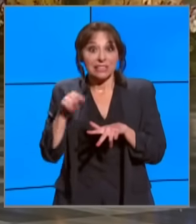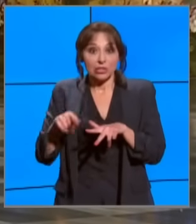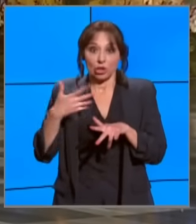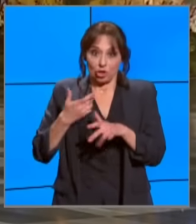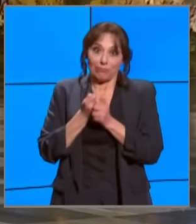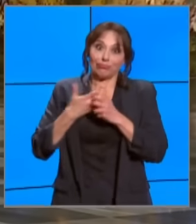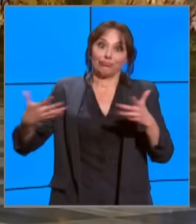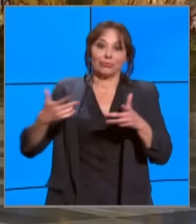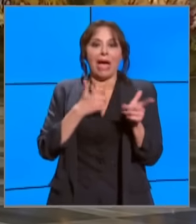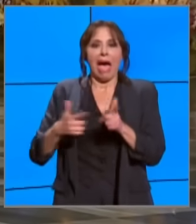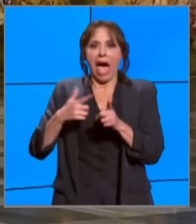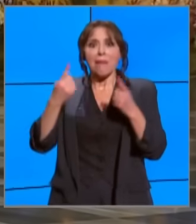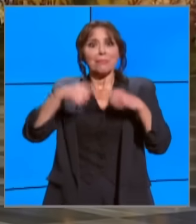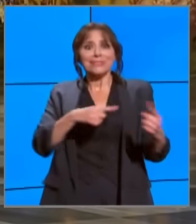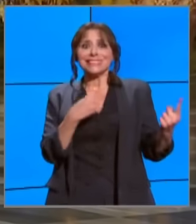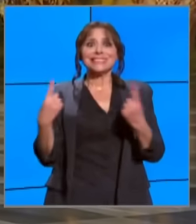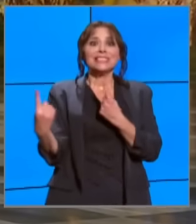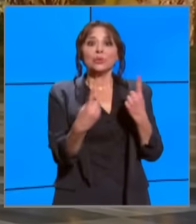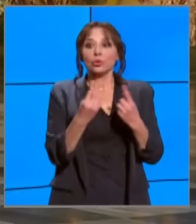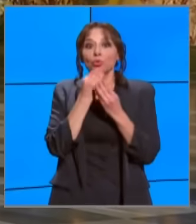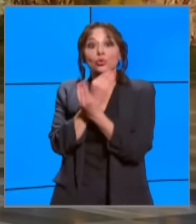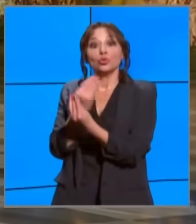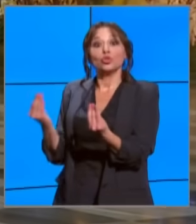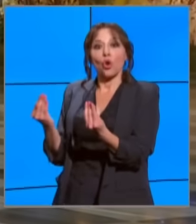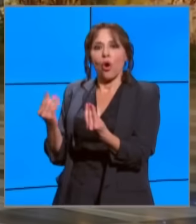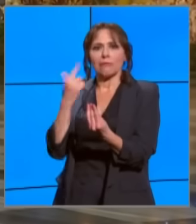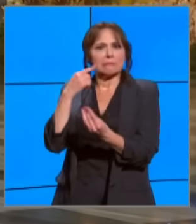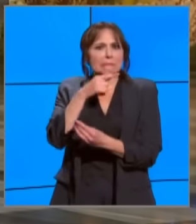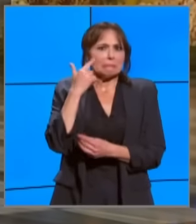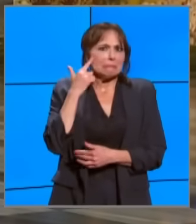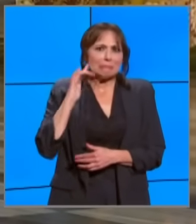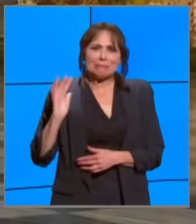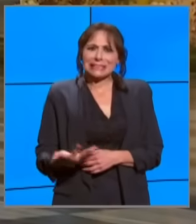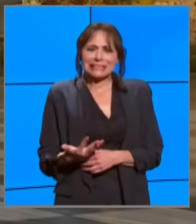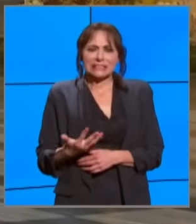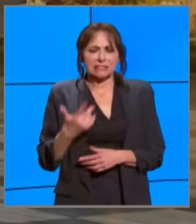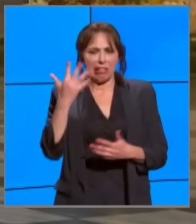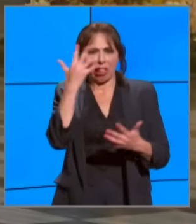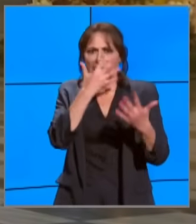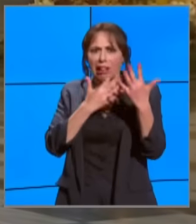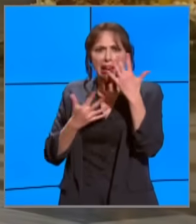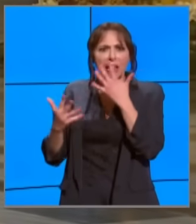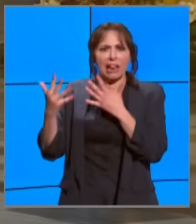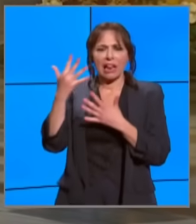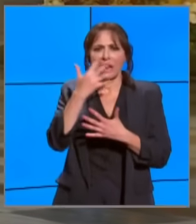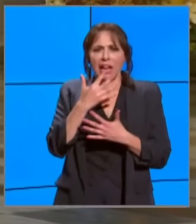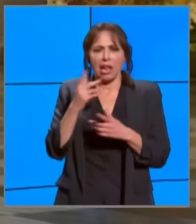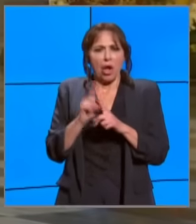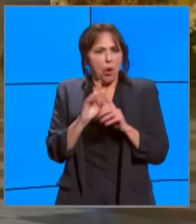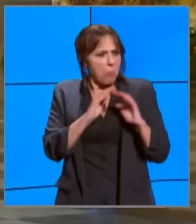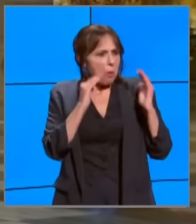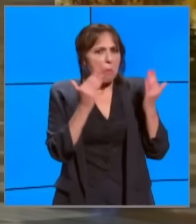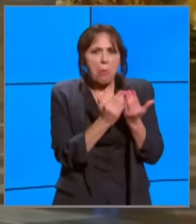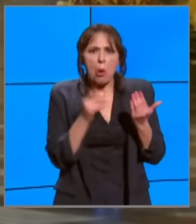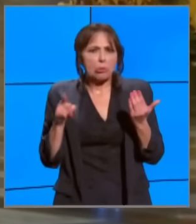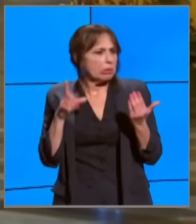inaccettabilità ci muoviamo i giovani si sentono fuori posto disorientati se non Estranei a un mondo che non